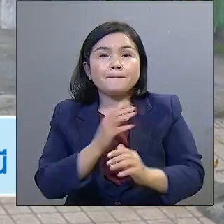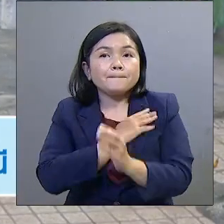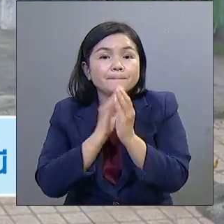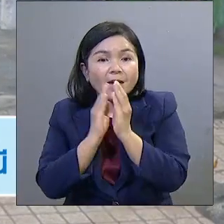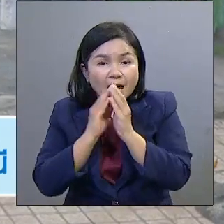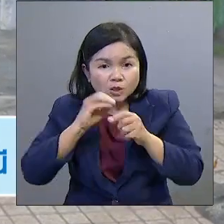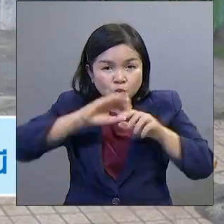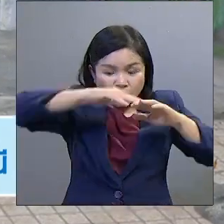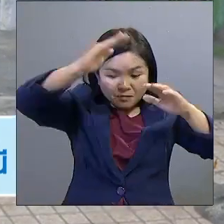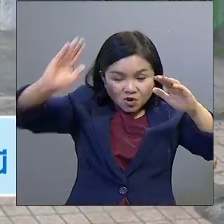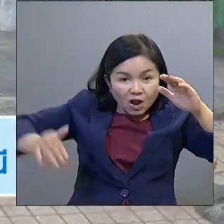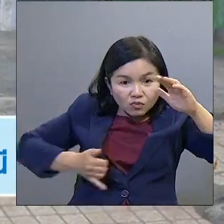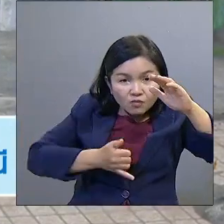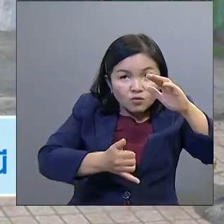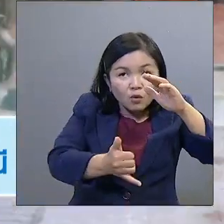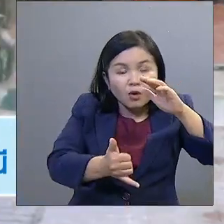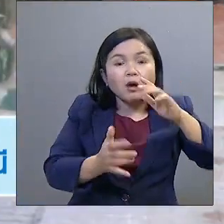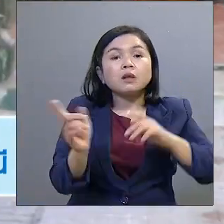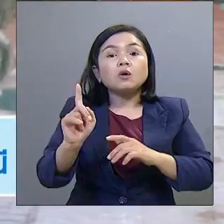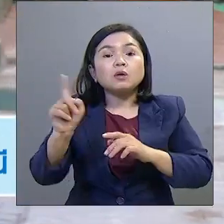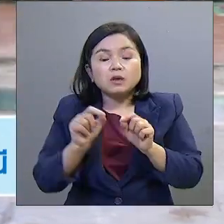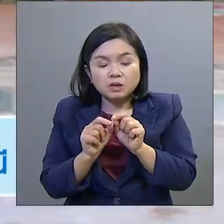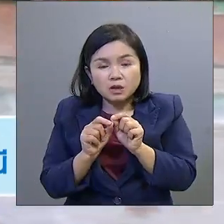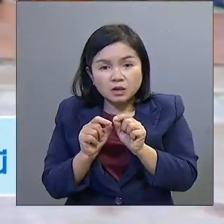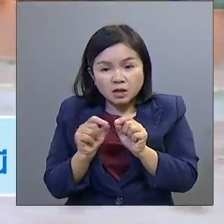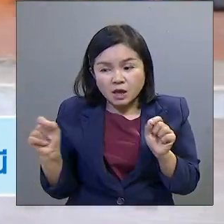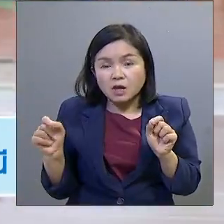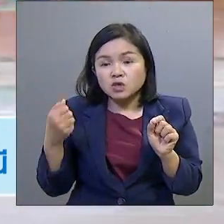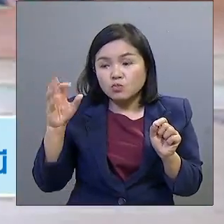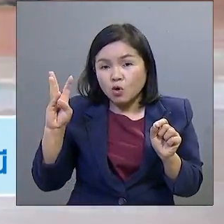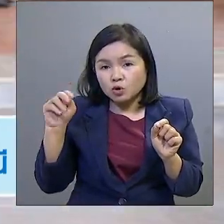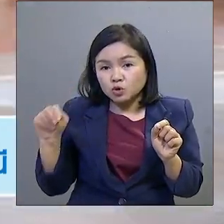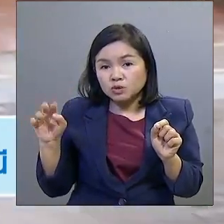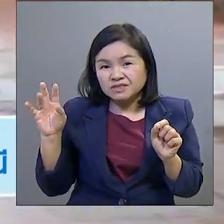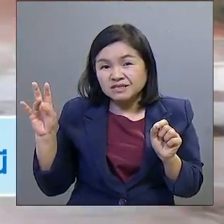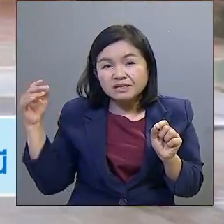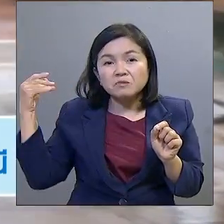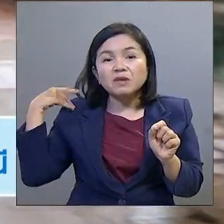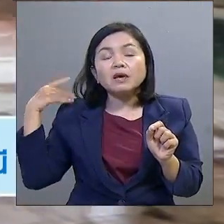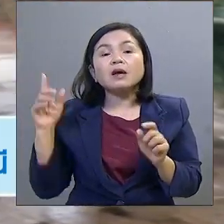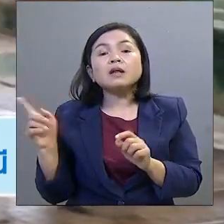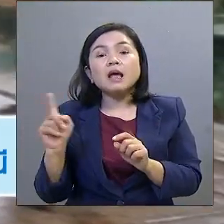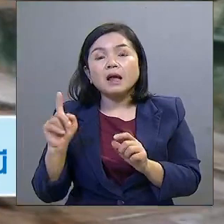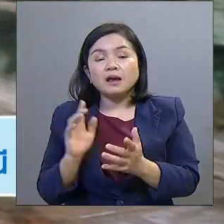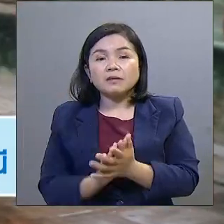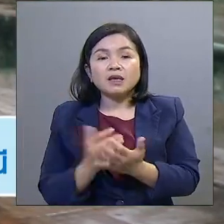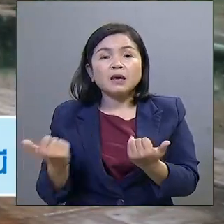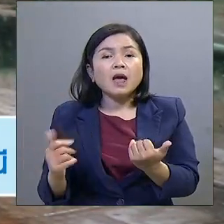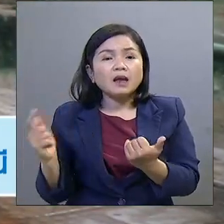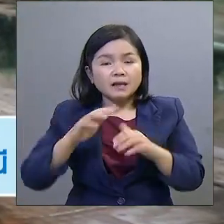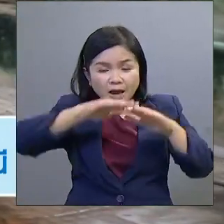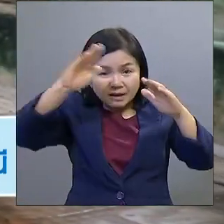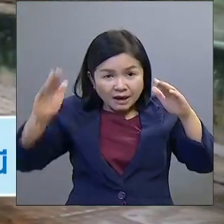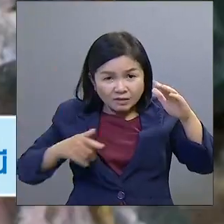าหินปูนขนาดเล็กขนาดถ้ำนั้นเนี่ยยาวประมาณ 16.77 เมตรกว้าง8เมตรปากถ้ำหันไปทางทิศตะวันออกครับภายในถ้ำเป็น